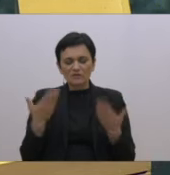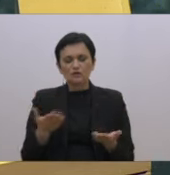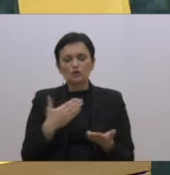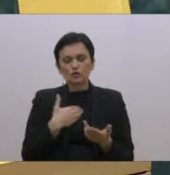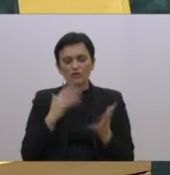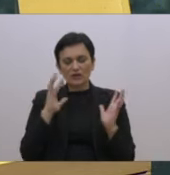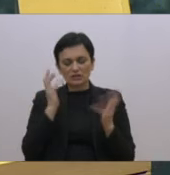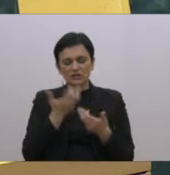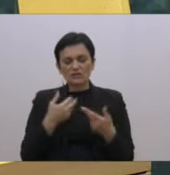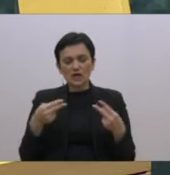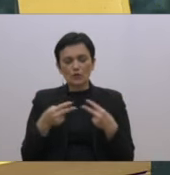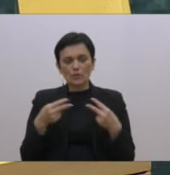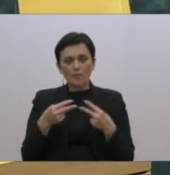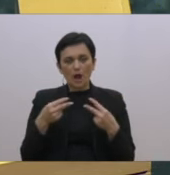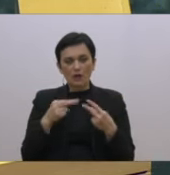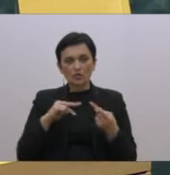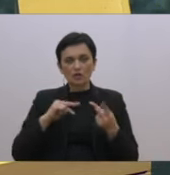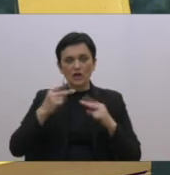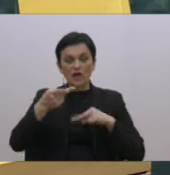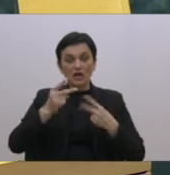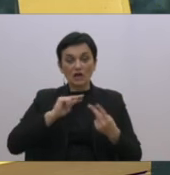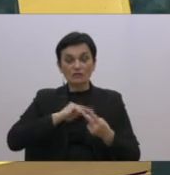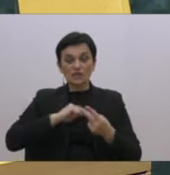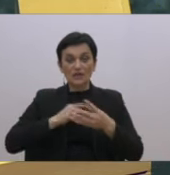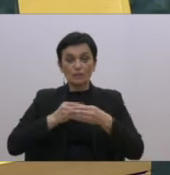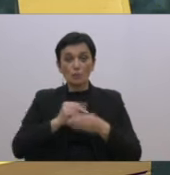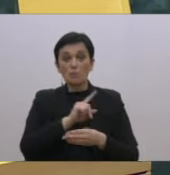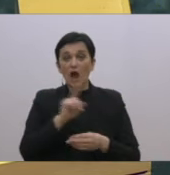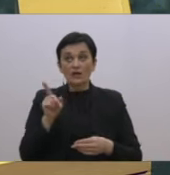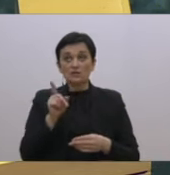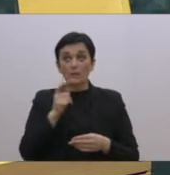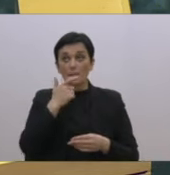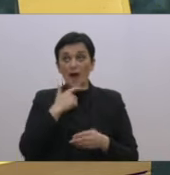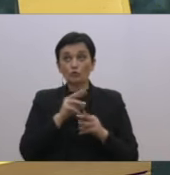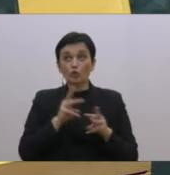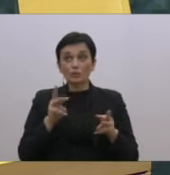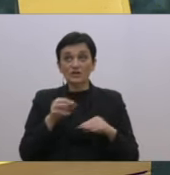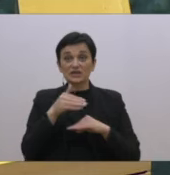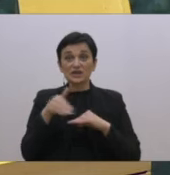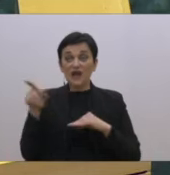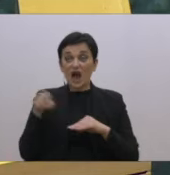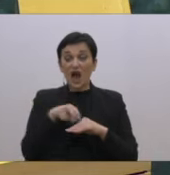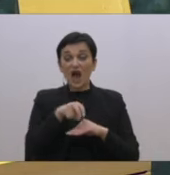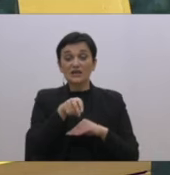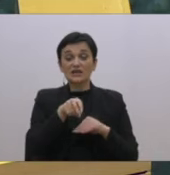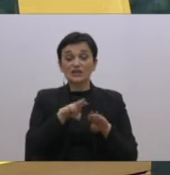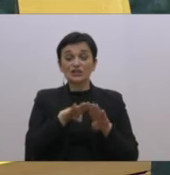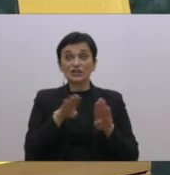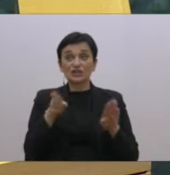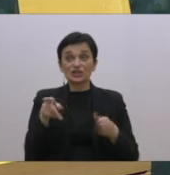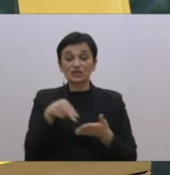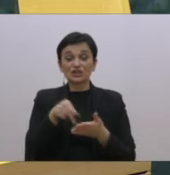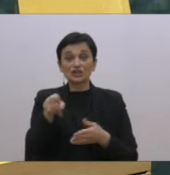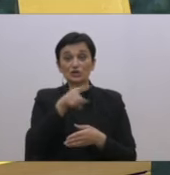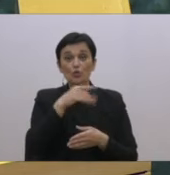ძალიან სერიოზულ პარტნიორებს ამ გაცვლით თანამშრომლობას. მაგრამ ბატონ მინისტრო, გარეთ რომ გახვალთ ტრიბუნასთან